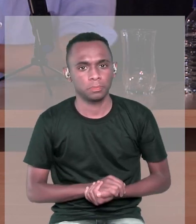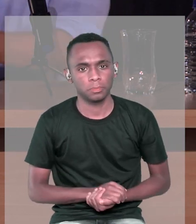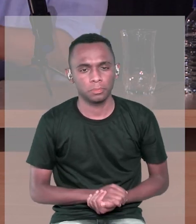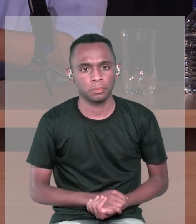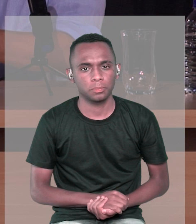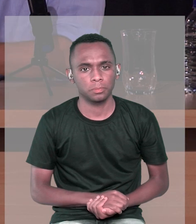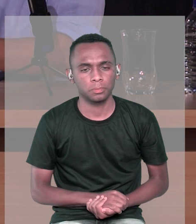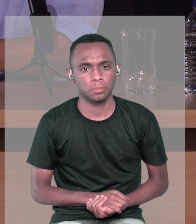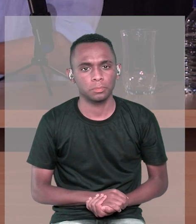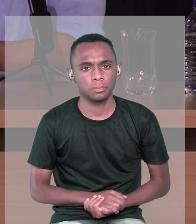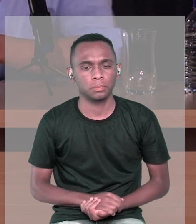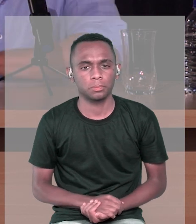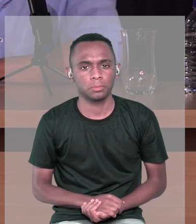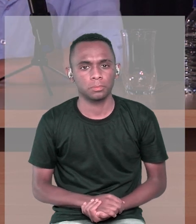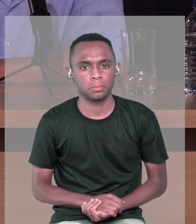que je voudrais